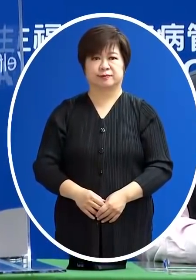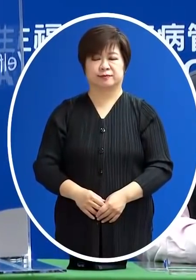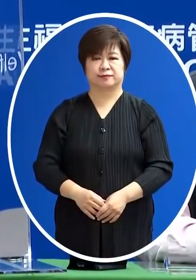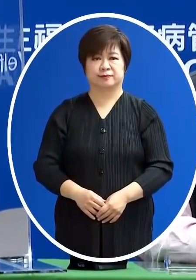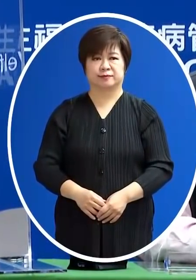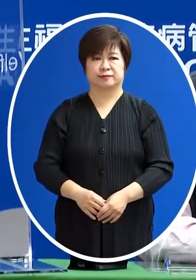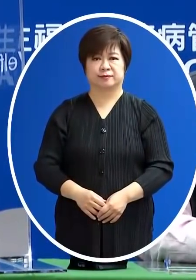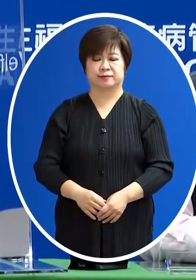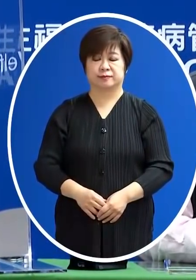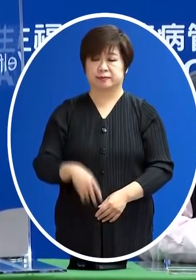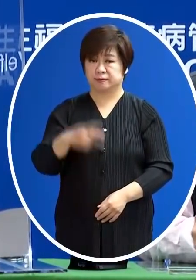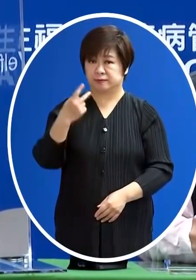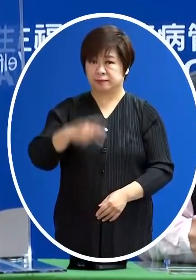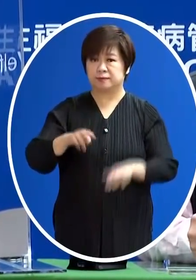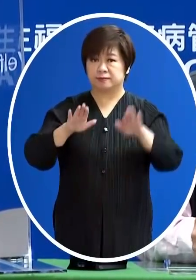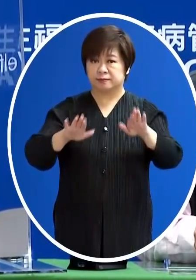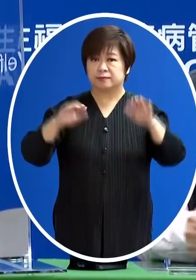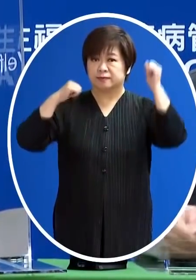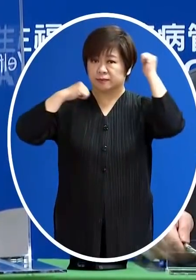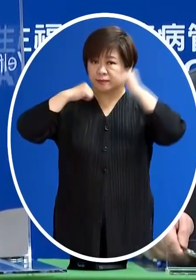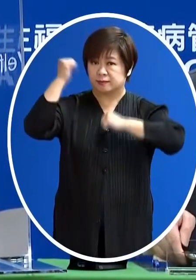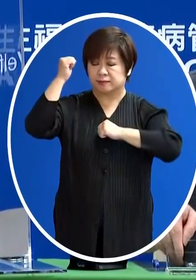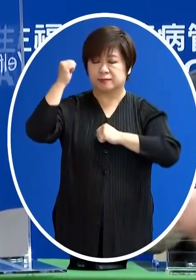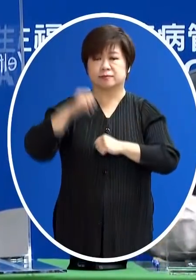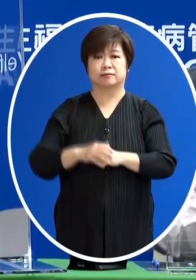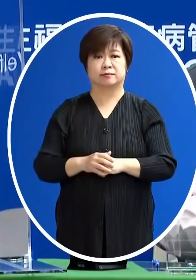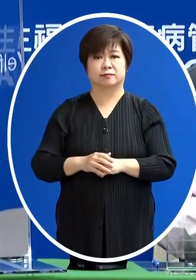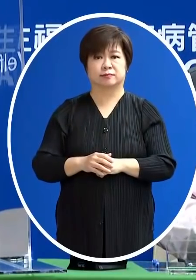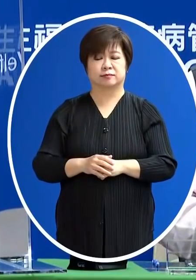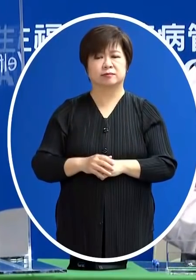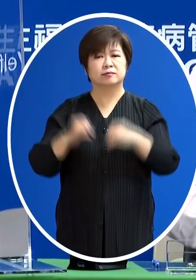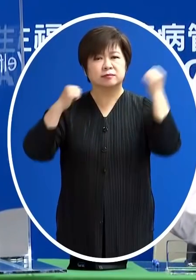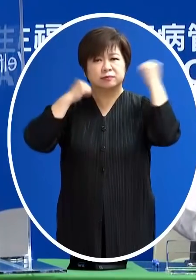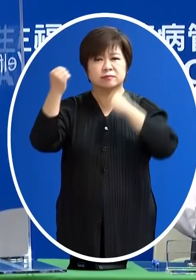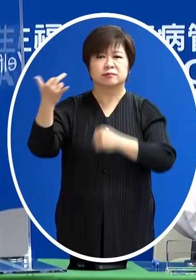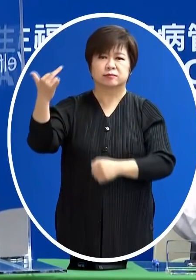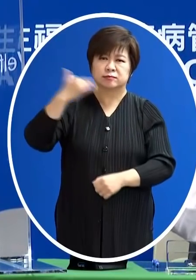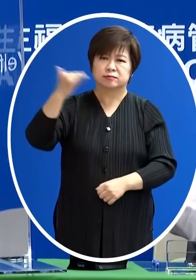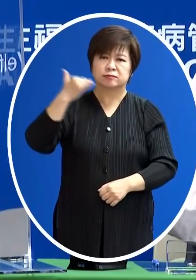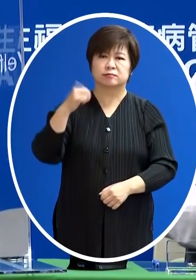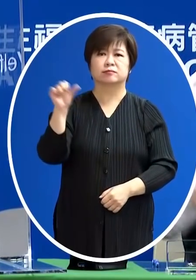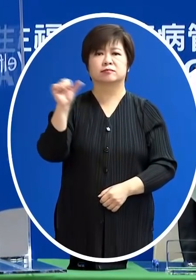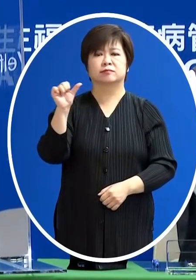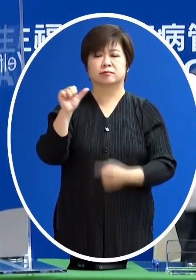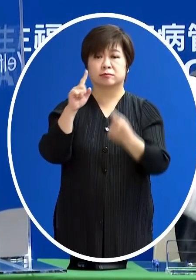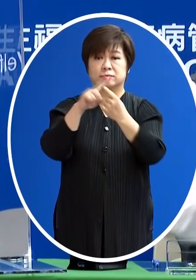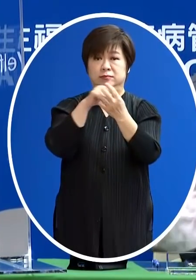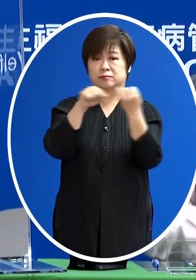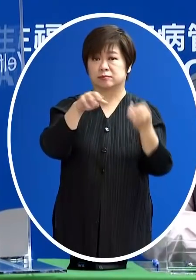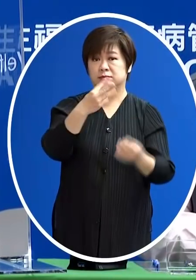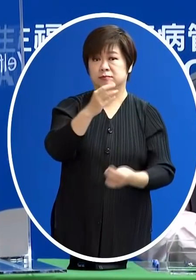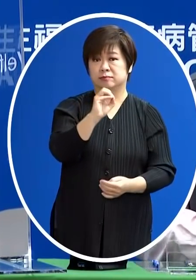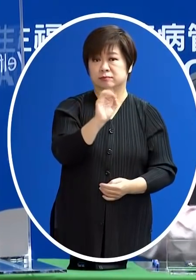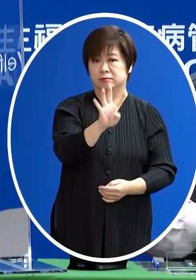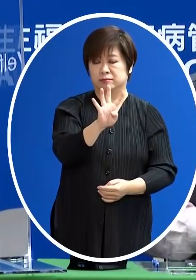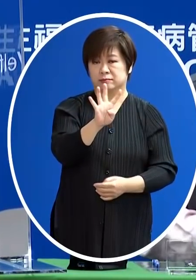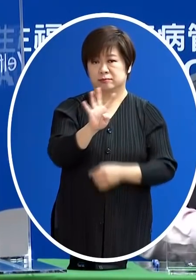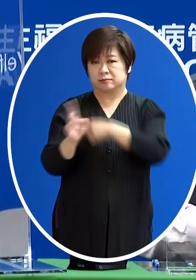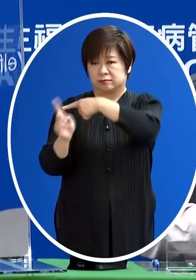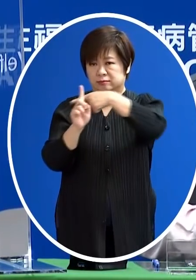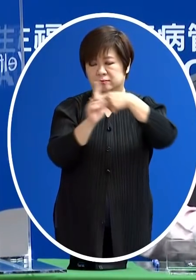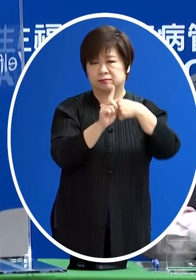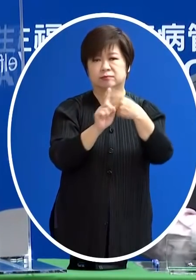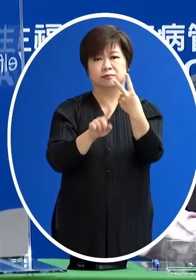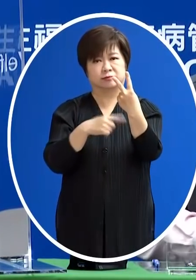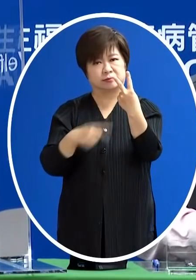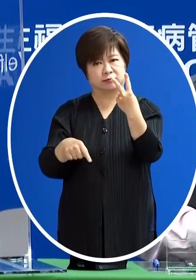那整体来讲，今天早上上午一向都不多了，5个航班304人，那阳性的是